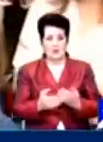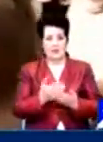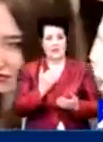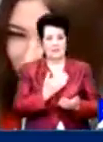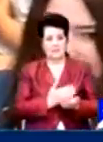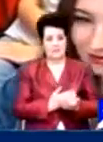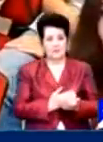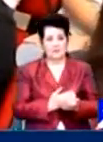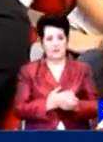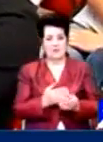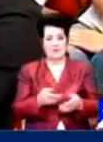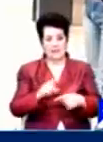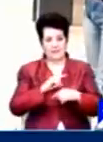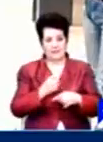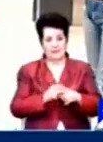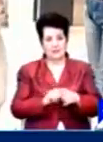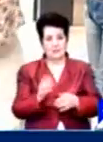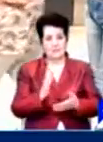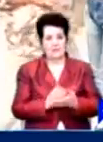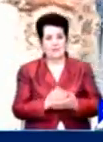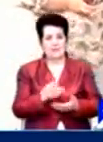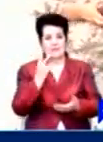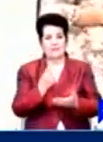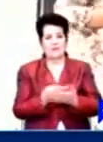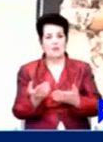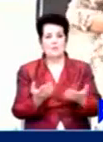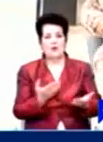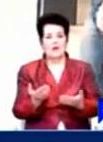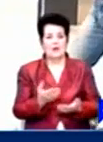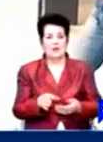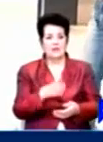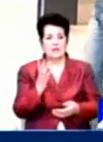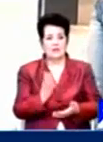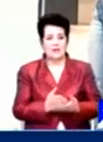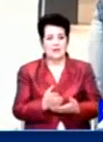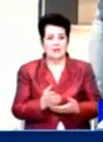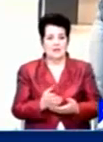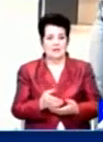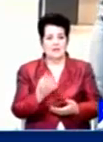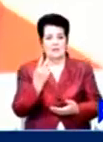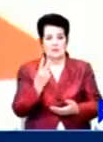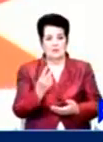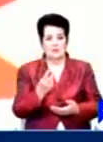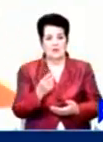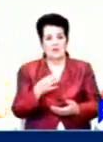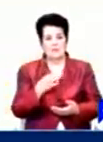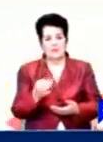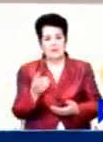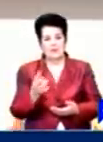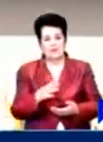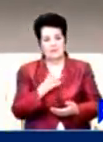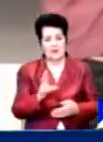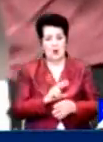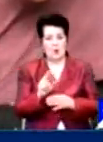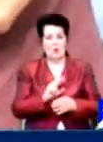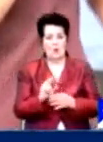un pamflet și știm toată știrea integral. Mai apoi trebuie să vedem care sunt sursele acestei știri. Trebuie să fie minim două surse independente. Cursurile de